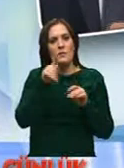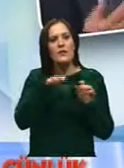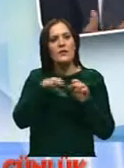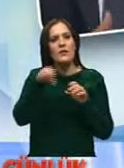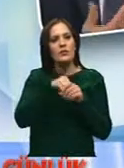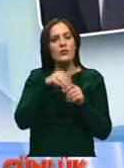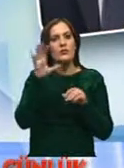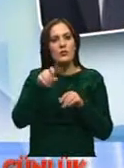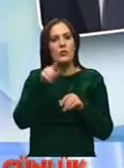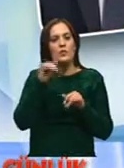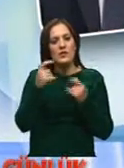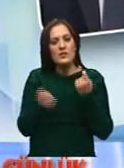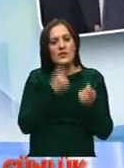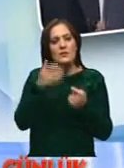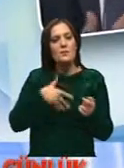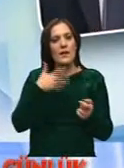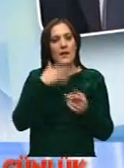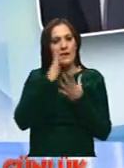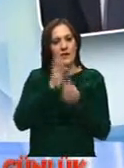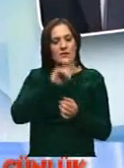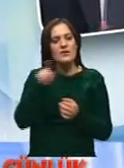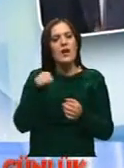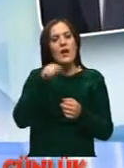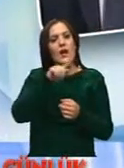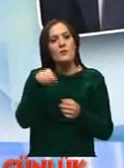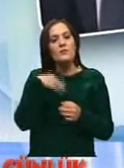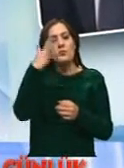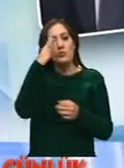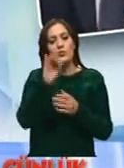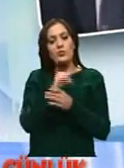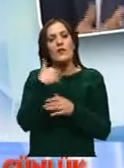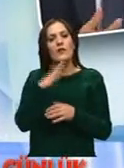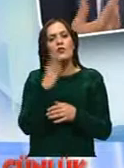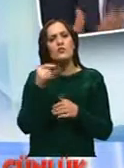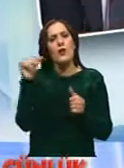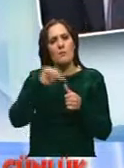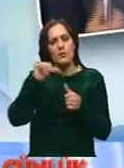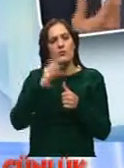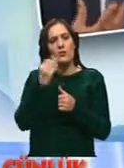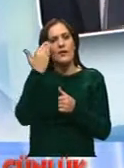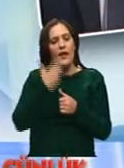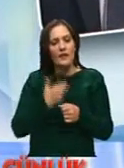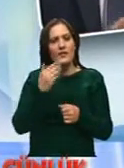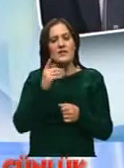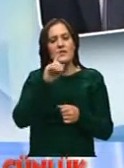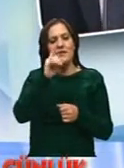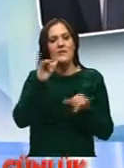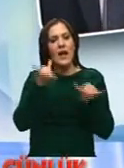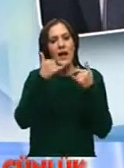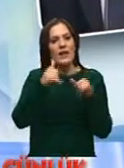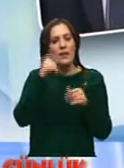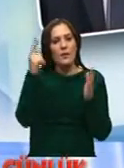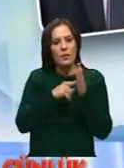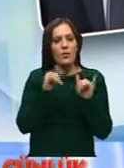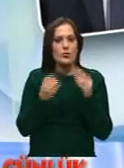köşesinden tutmuş bu işe meraklı kişiler. Hepsi usta değil, çok amatörler ve çok güzel, keyifli, böyle sadece eğlendirme amaçlı